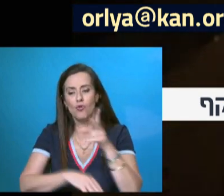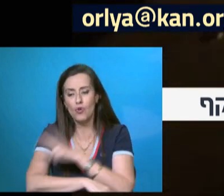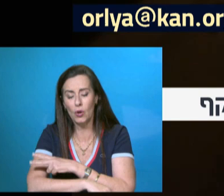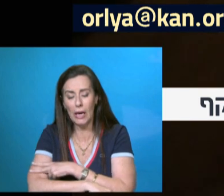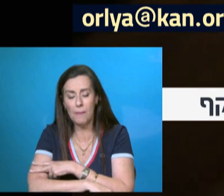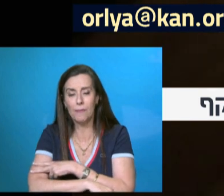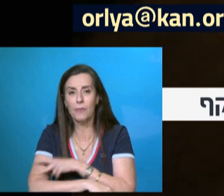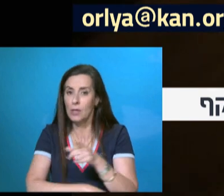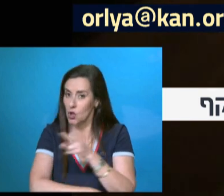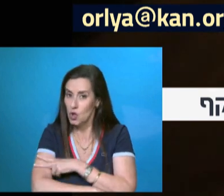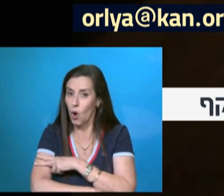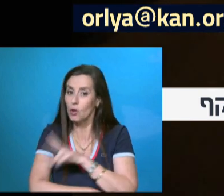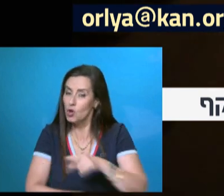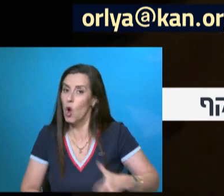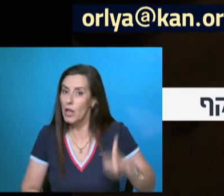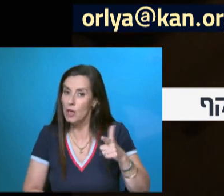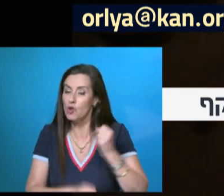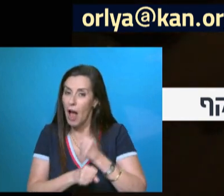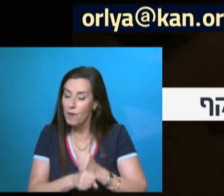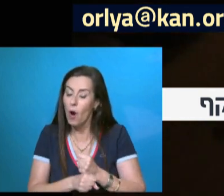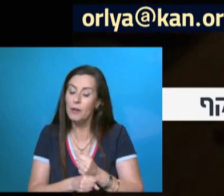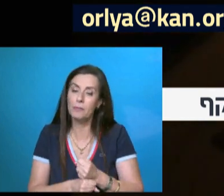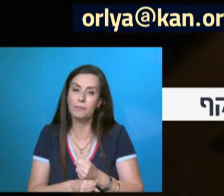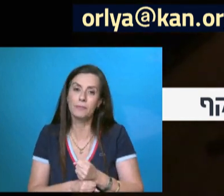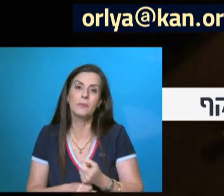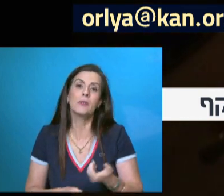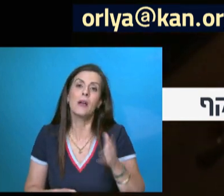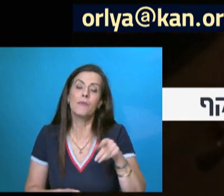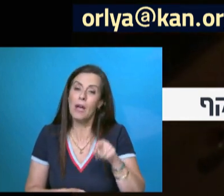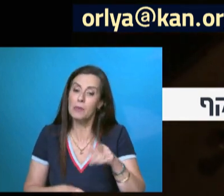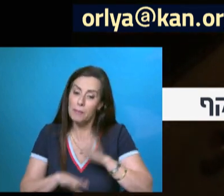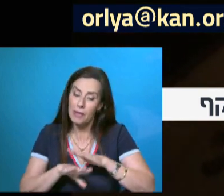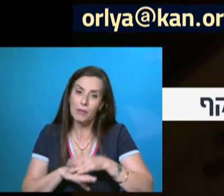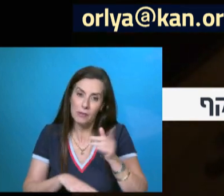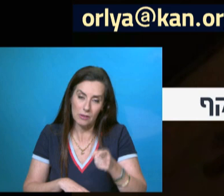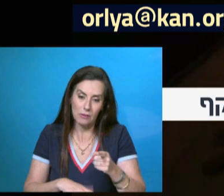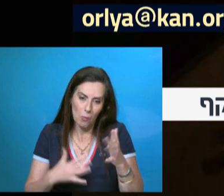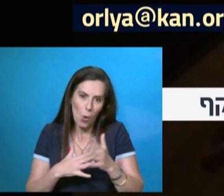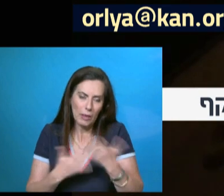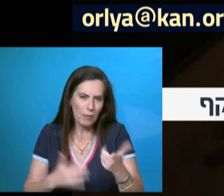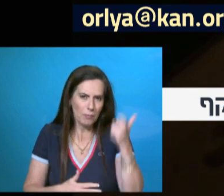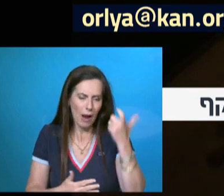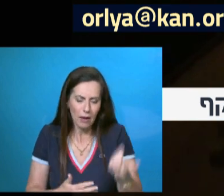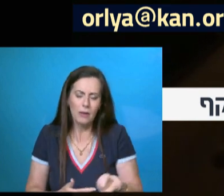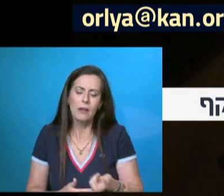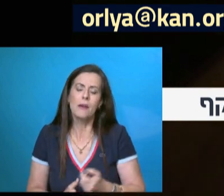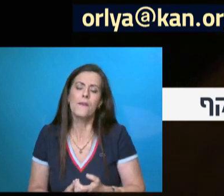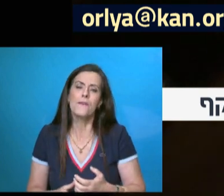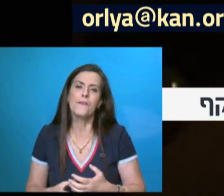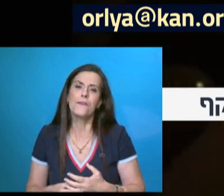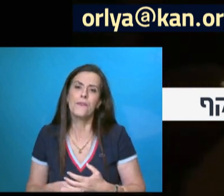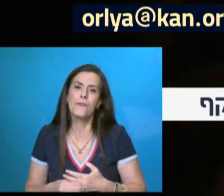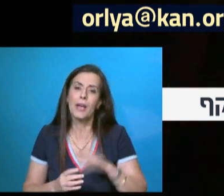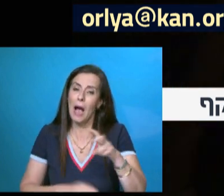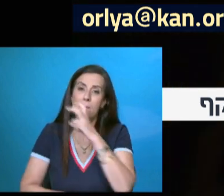שוטר שמשתמש בנשקו האישי שלא בתפקיד, וגם כשזה בתפקיד כמובן מחש כן. חוקרים את העניין, וגם מפקד המחוז,